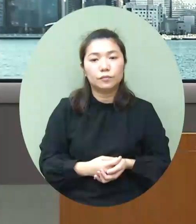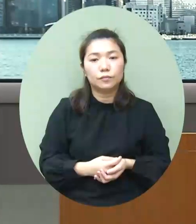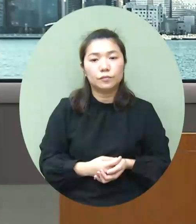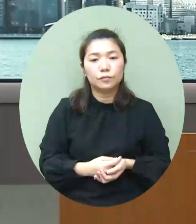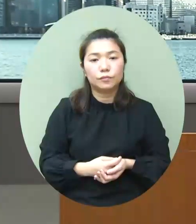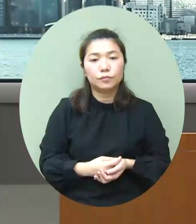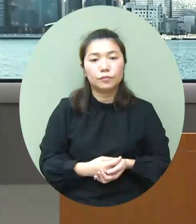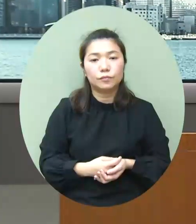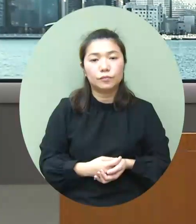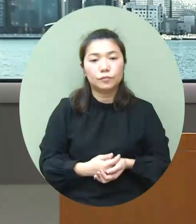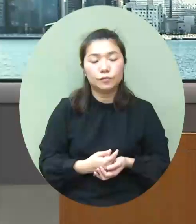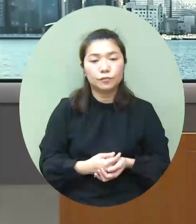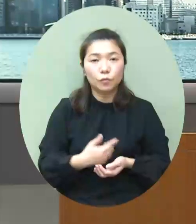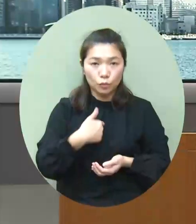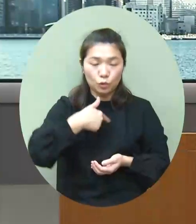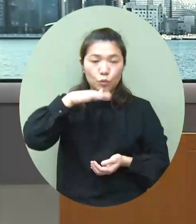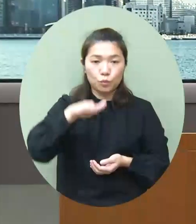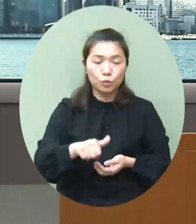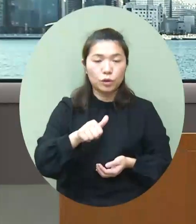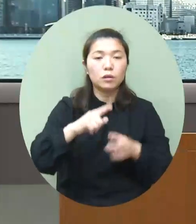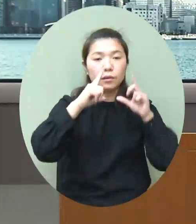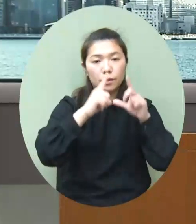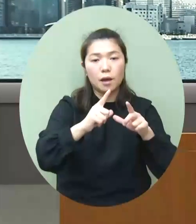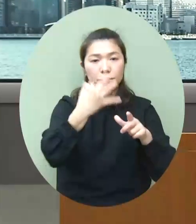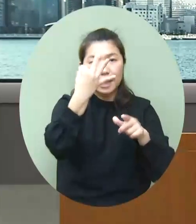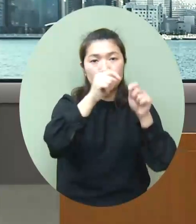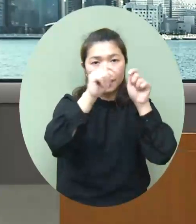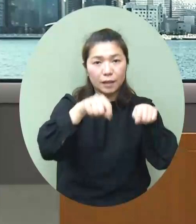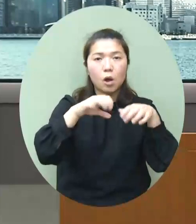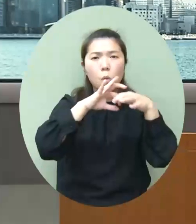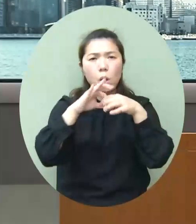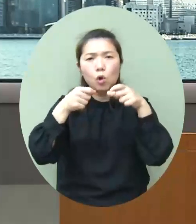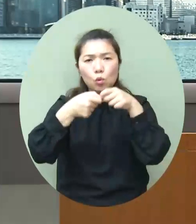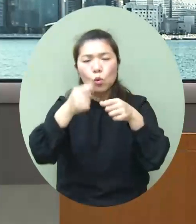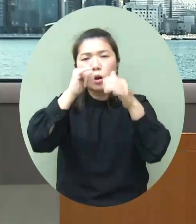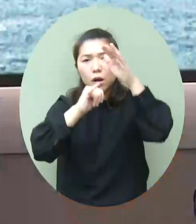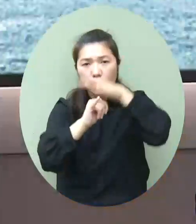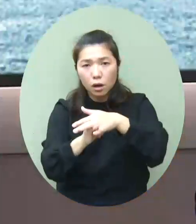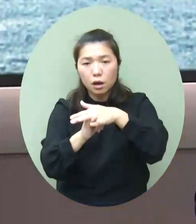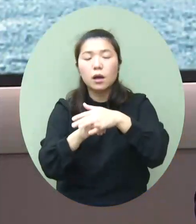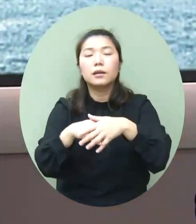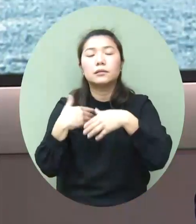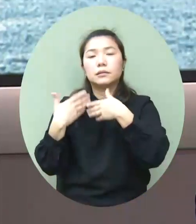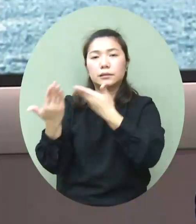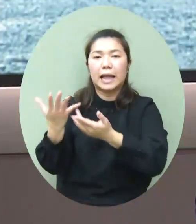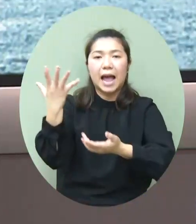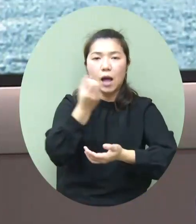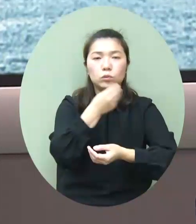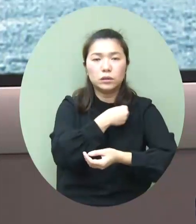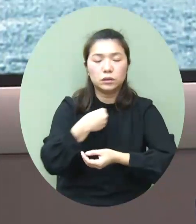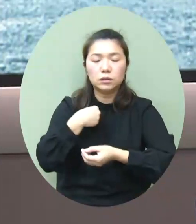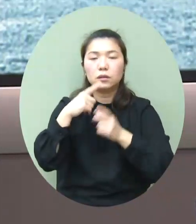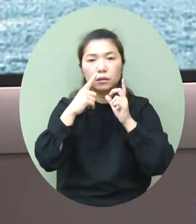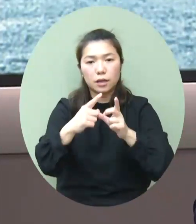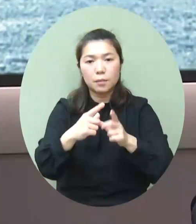回答3个问题，然后公众殓房问题就欧医生可以补